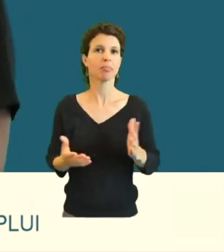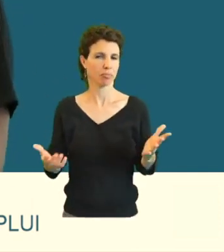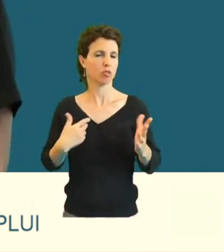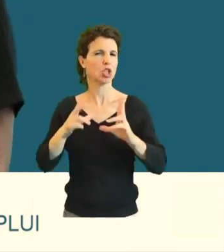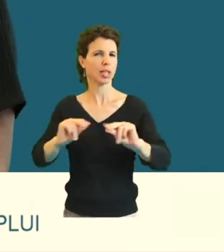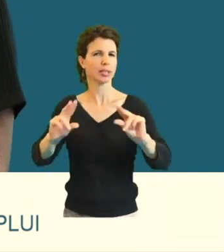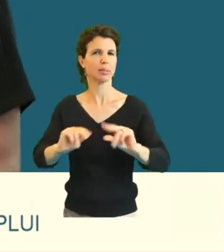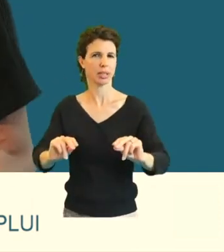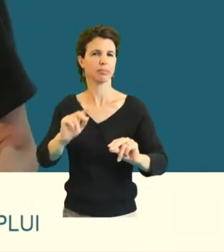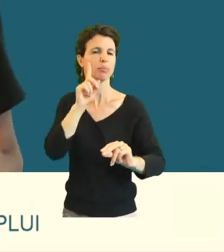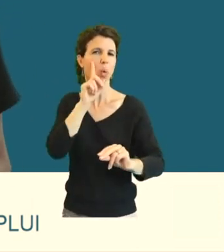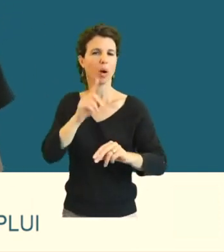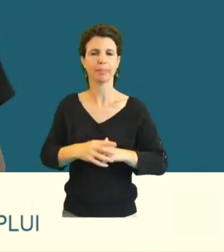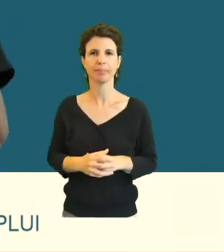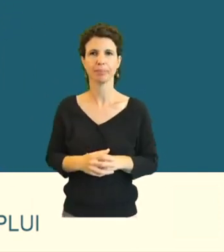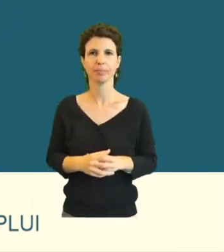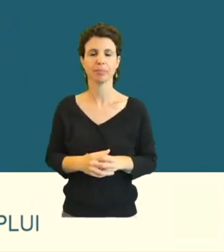expliquer. Aujourd'hui,